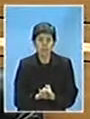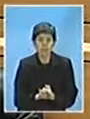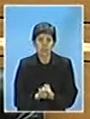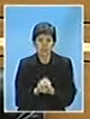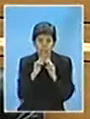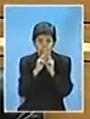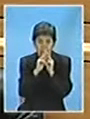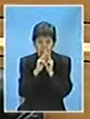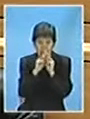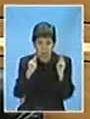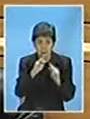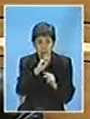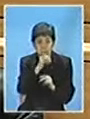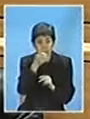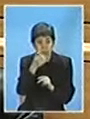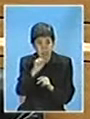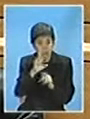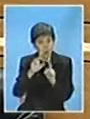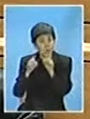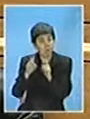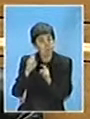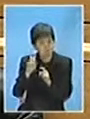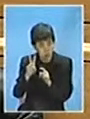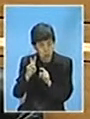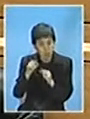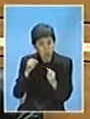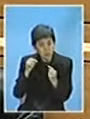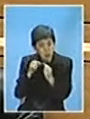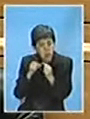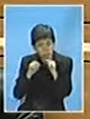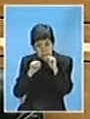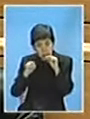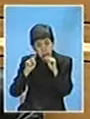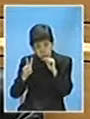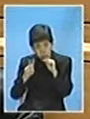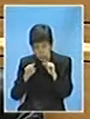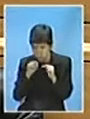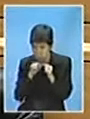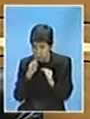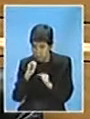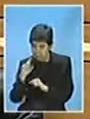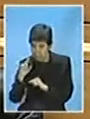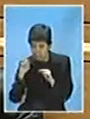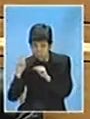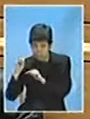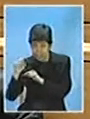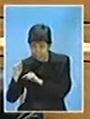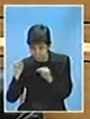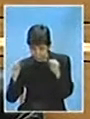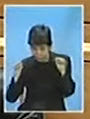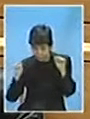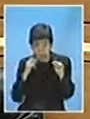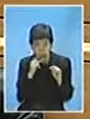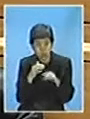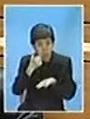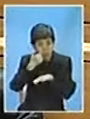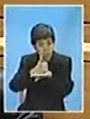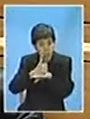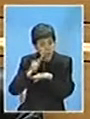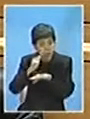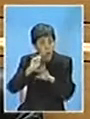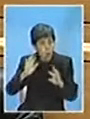รมการตามมาตรา15วงเล็บ2นะซึ่งอยู่ในวรรคที่2ของมาตรา21ท่านจะเห็นไหมครับว่าพ้นจากตำแหน่งคณบดี